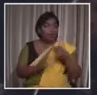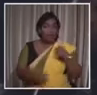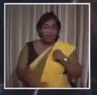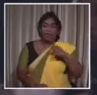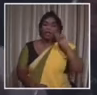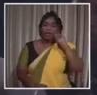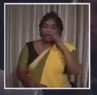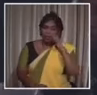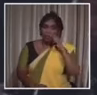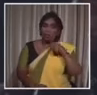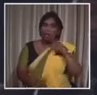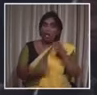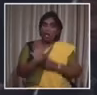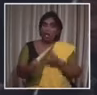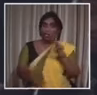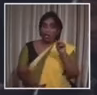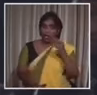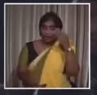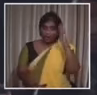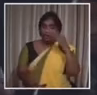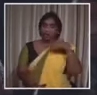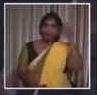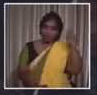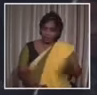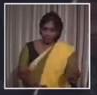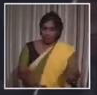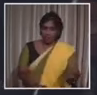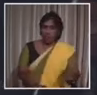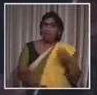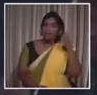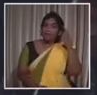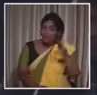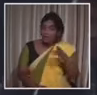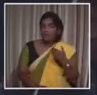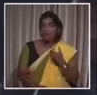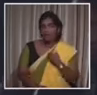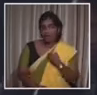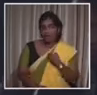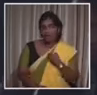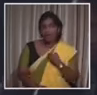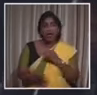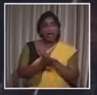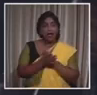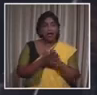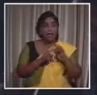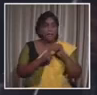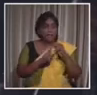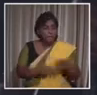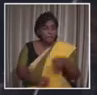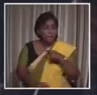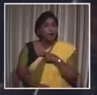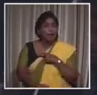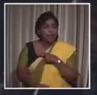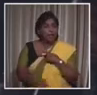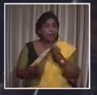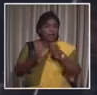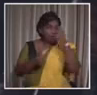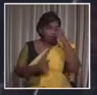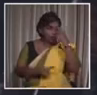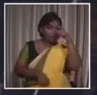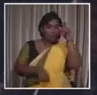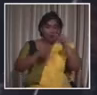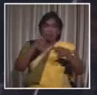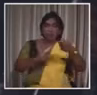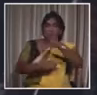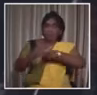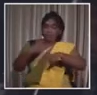පියාණනුත් මට අවුරුදු 11 දී ඝාතනය වුණා. ඒ නිසා තමයි හරේන් ප්‍රනාන්දු මන්ත්‍රීතුමා ඇතුළු කතෝලික මන්ත්‍රී